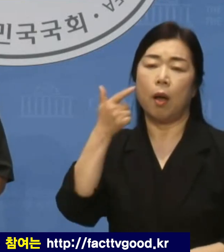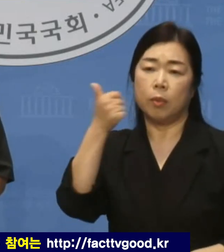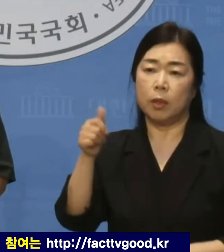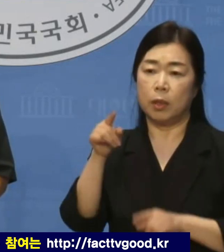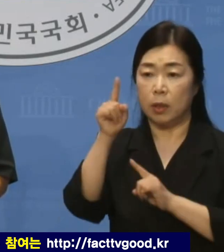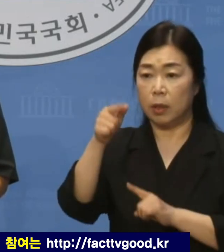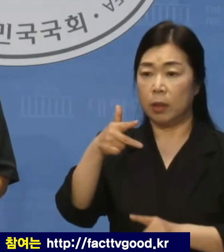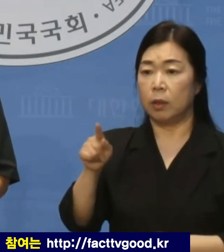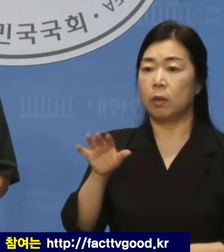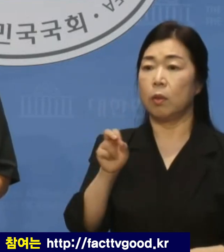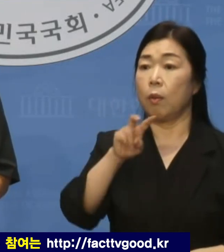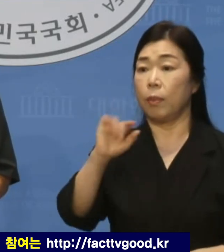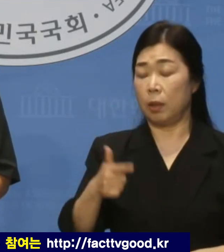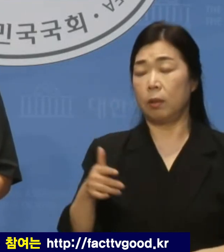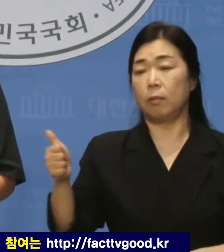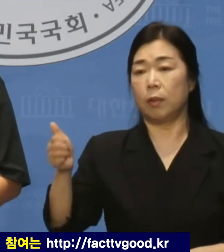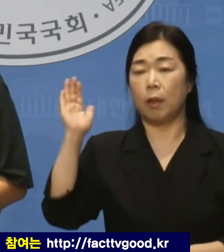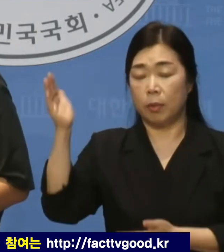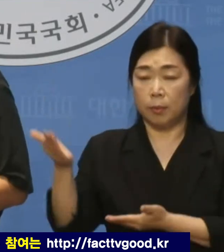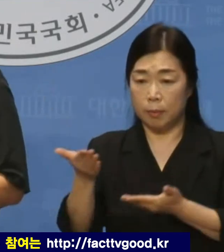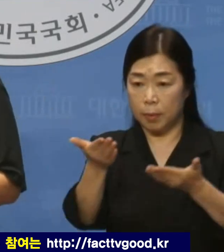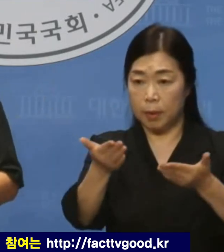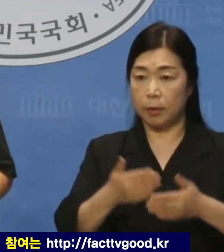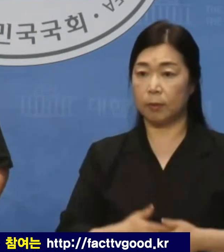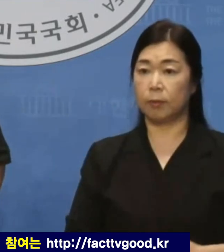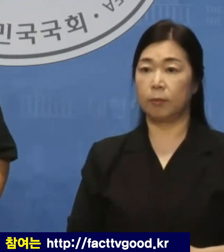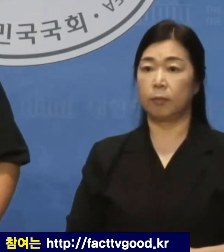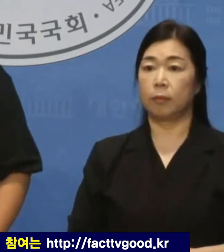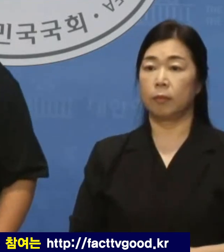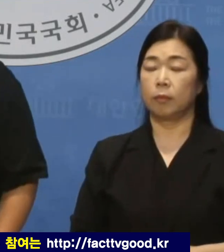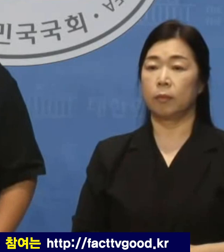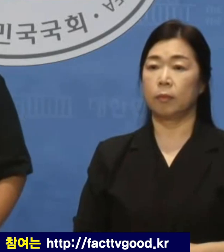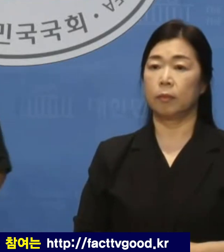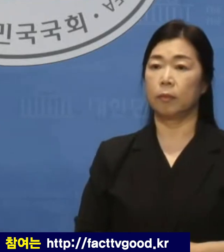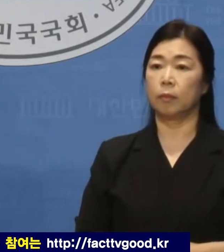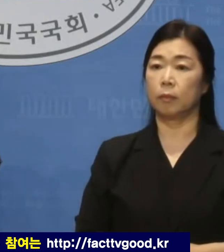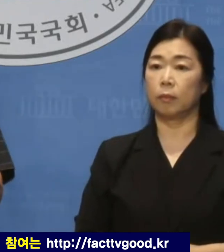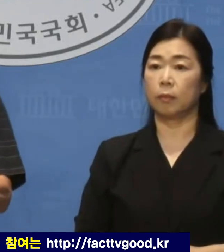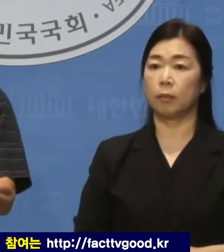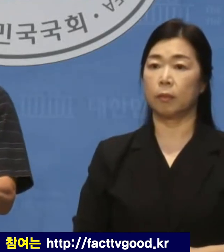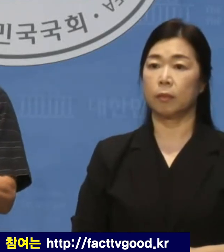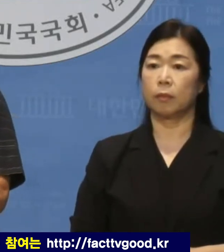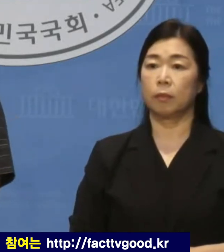아버지 이정민님으로부터 여는 말씀을 듣도록 하겠습니다.